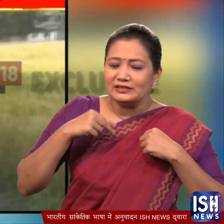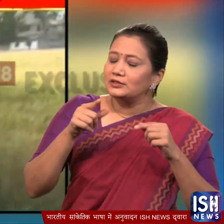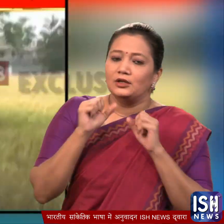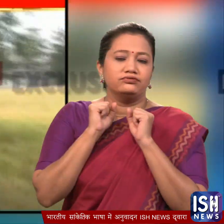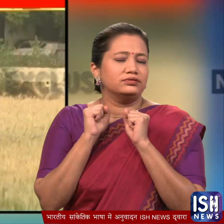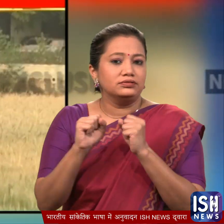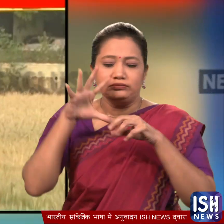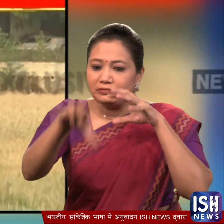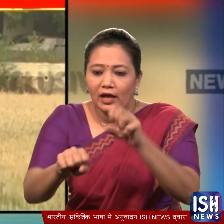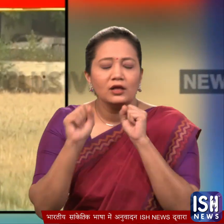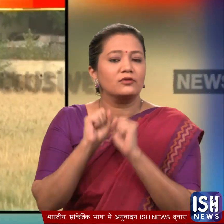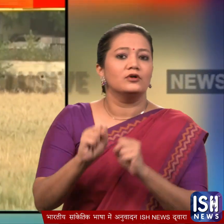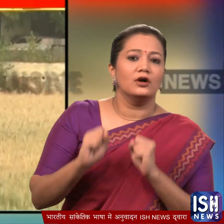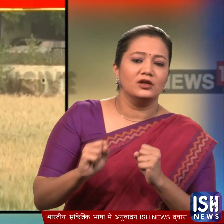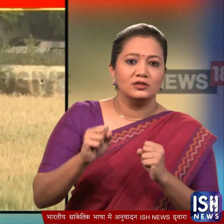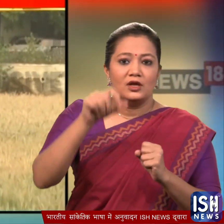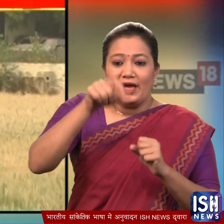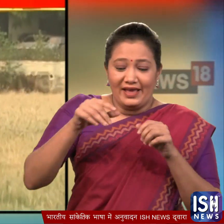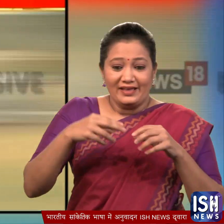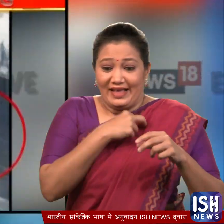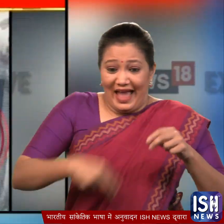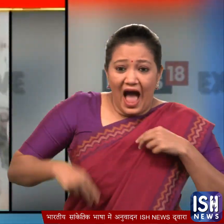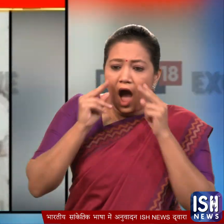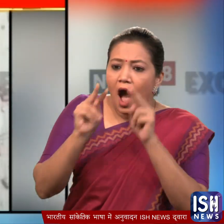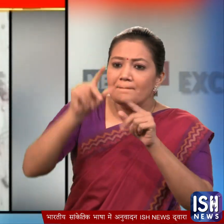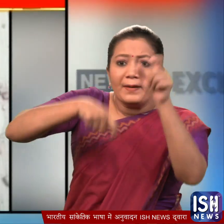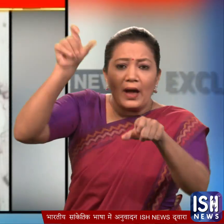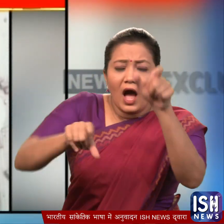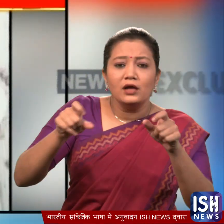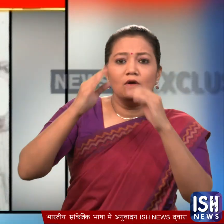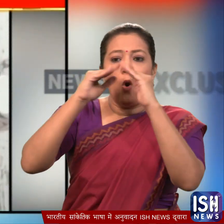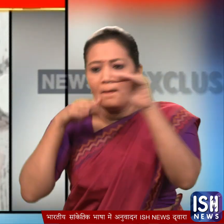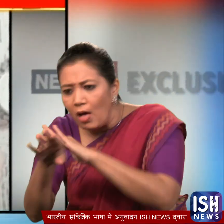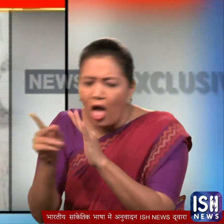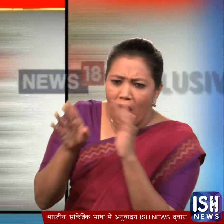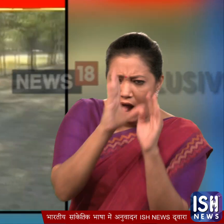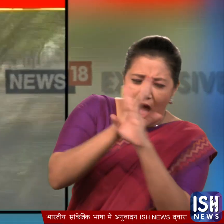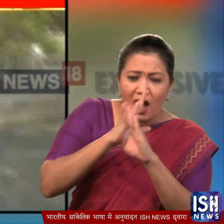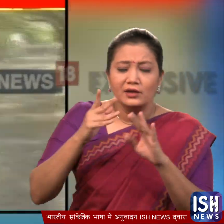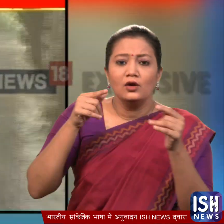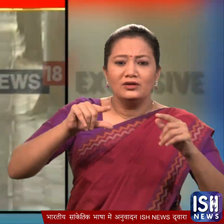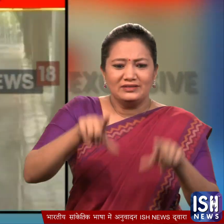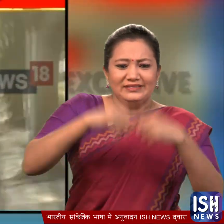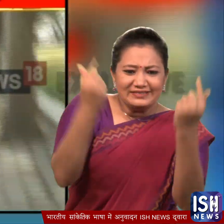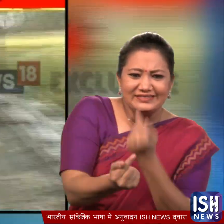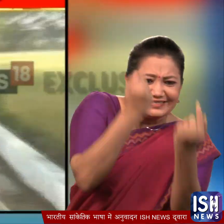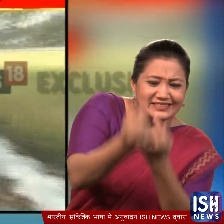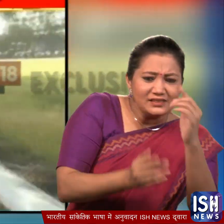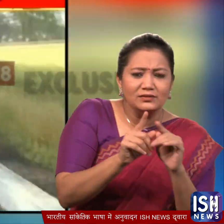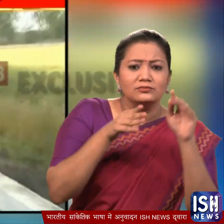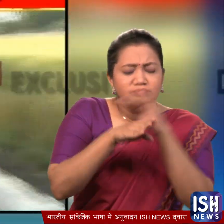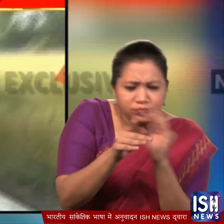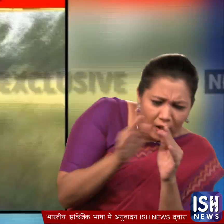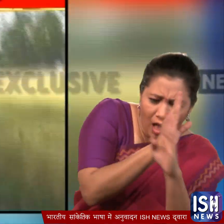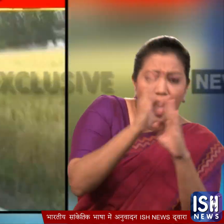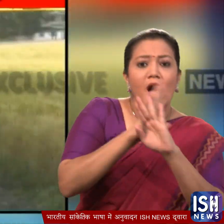को नाको चने चबा दिए। लोगों को देखकर बुरी तरह घबराया हुआ वो तेंदुआ कभी किसी मकान में छिप जाता तो कभी पास के खेतों में लगी फसलों की